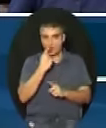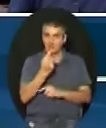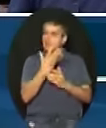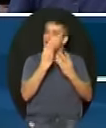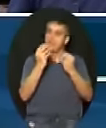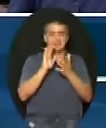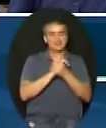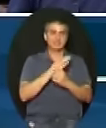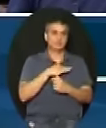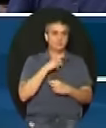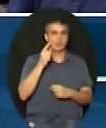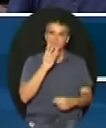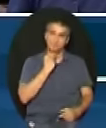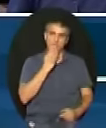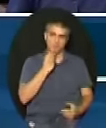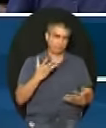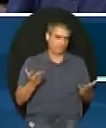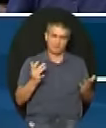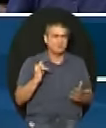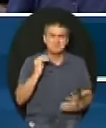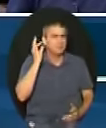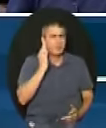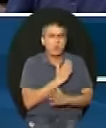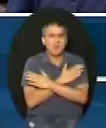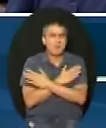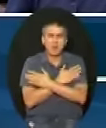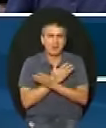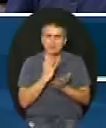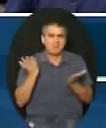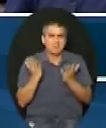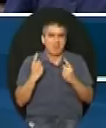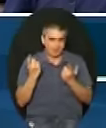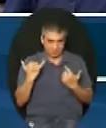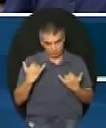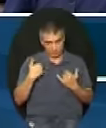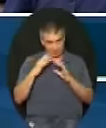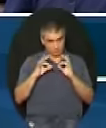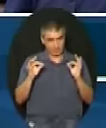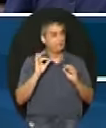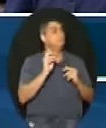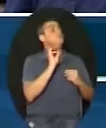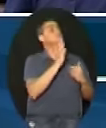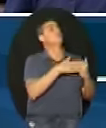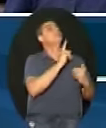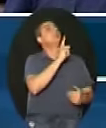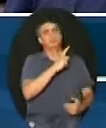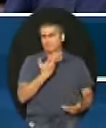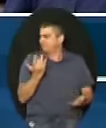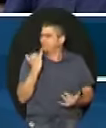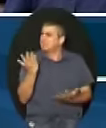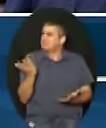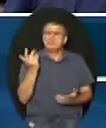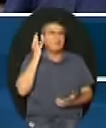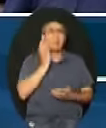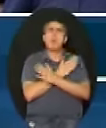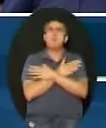שהרבה מהידידים שלי הם יהודים. ומה זה בחורה מרוקאית? מה קרה פה? מה עכשיו אנחנו מתחילים... לצורכי נישואין. לצורכי נישואין. מה זה? מה זה